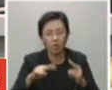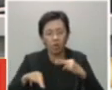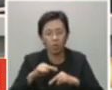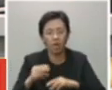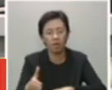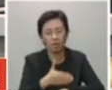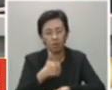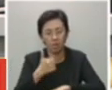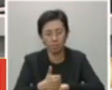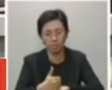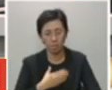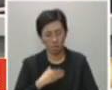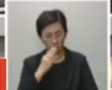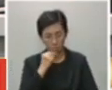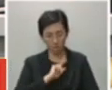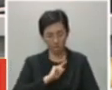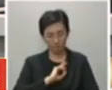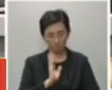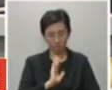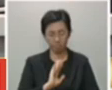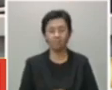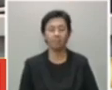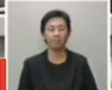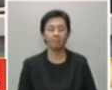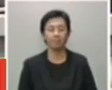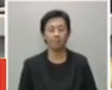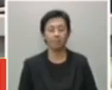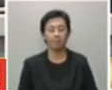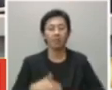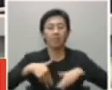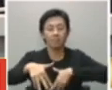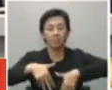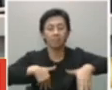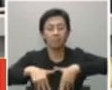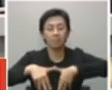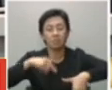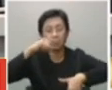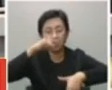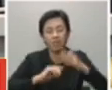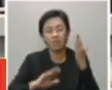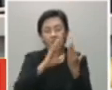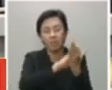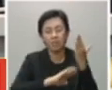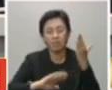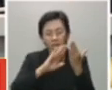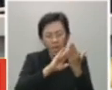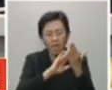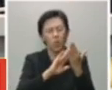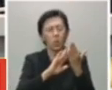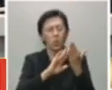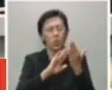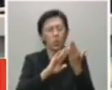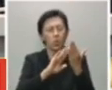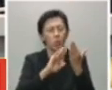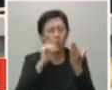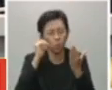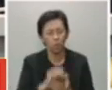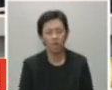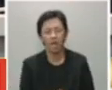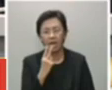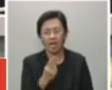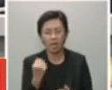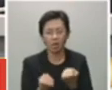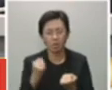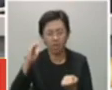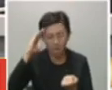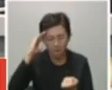ผมไม่ได้พูดเองนะครับพี่น้องประชาชนคนไทยทั้งประเทศเขาชินตาหมดเขาเห็นรถทห